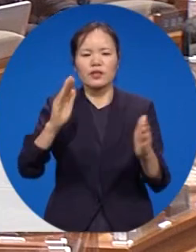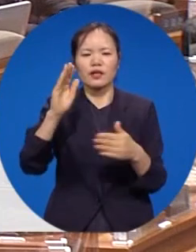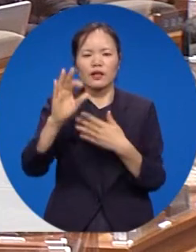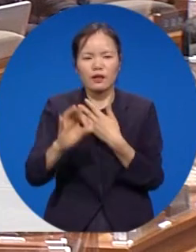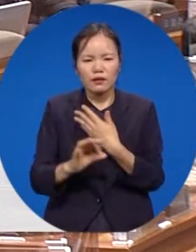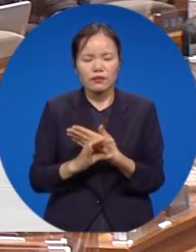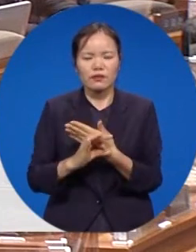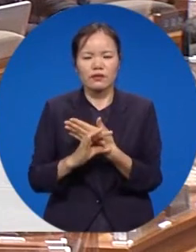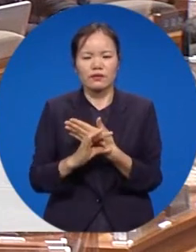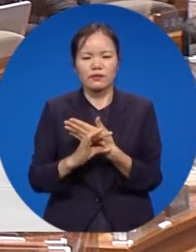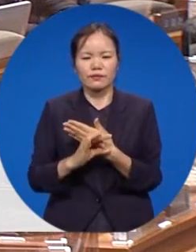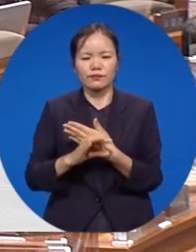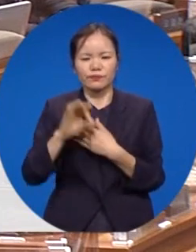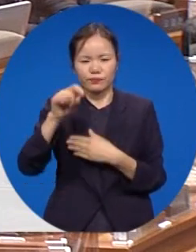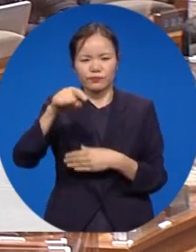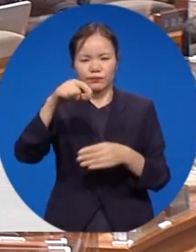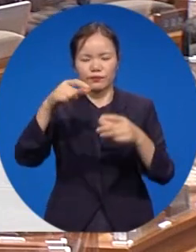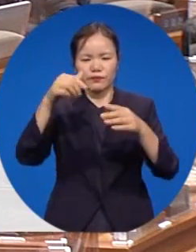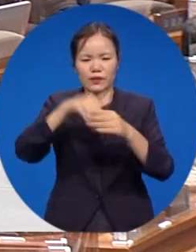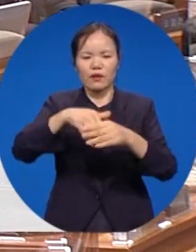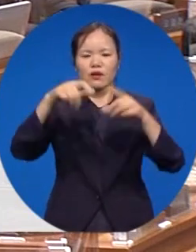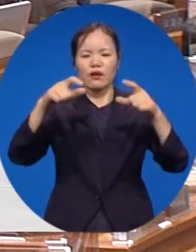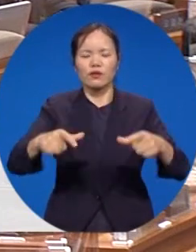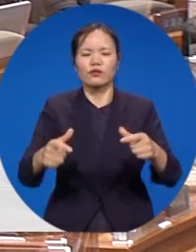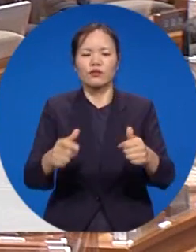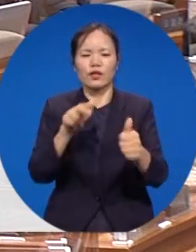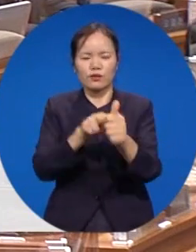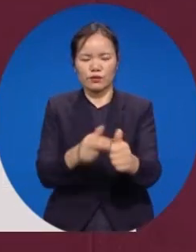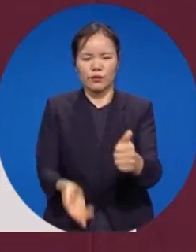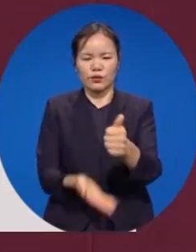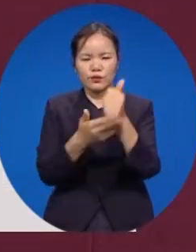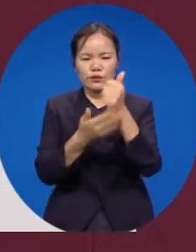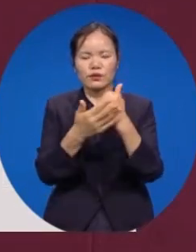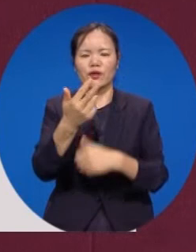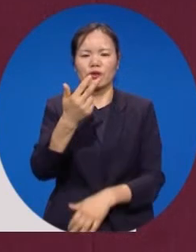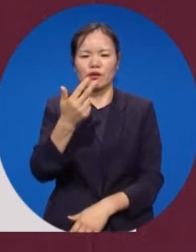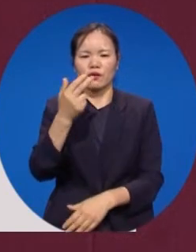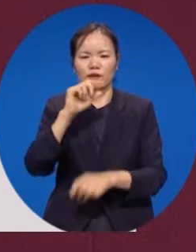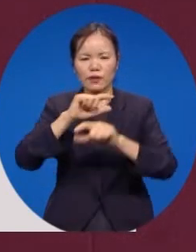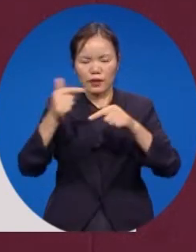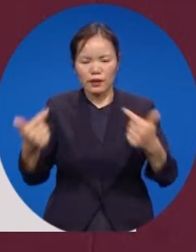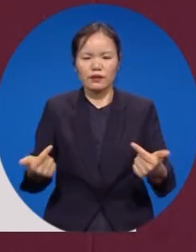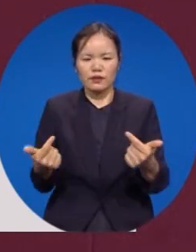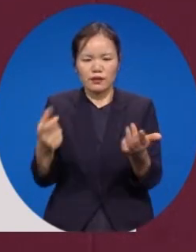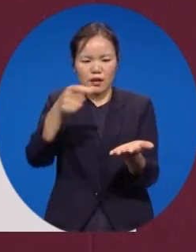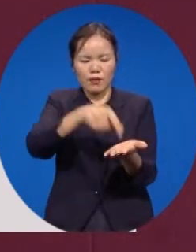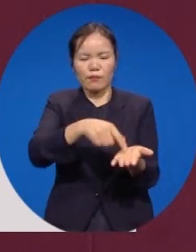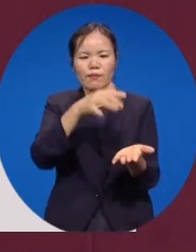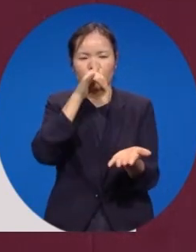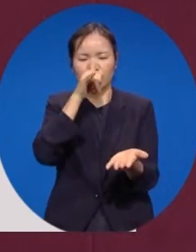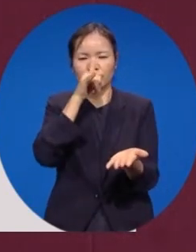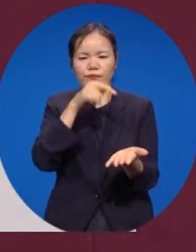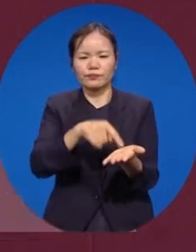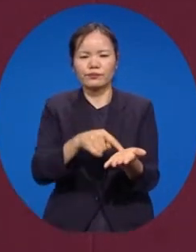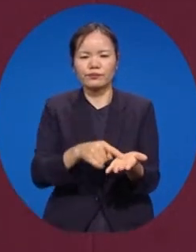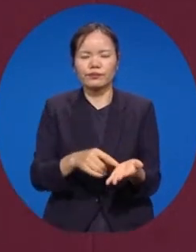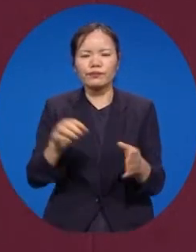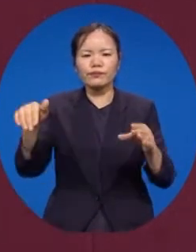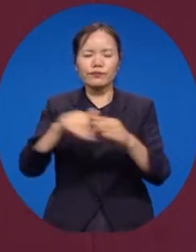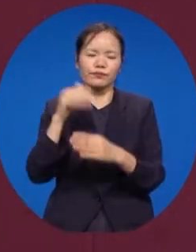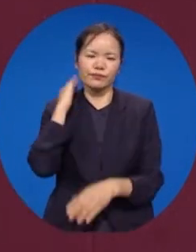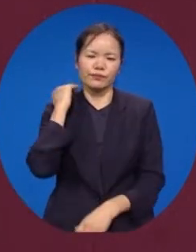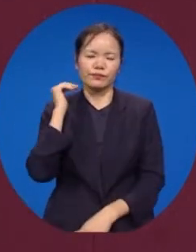경우 해당 선거구에 후보자를 추천하지 아니한다고 규정하고 있기도 합니다.